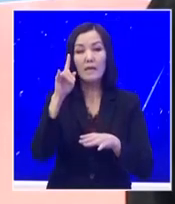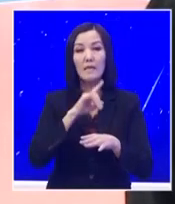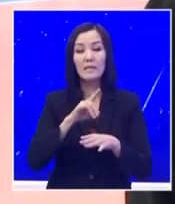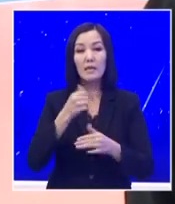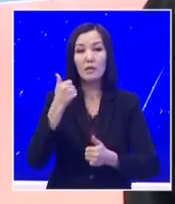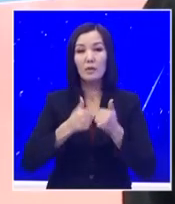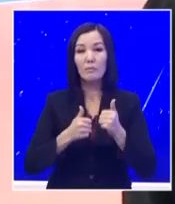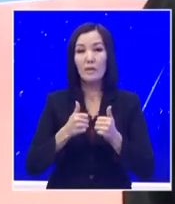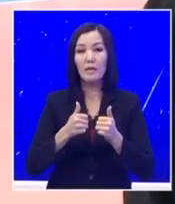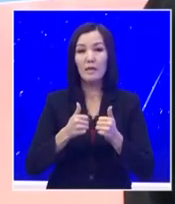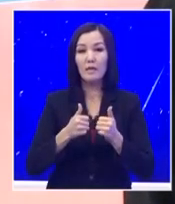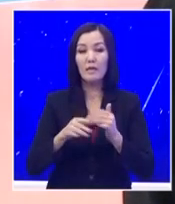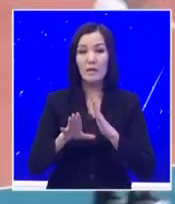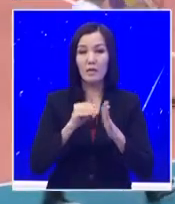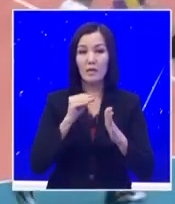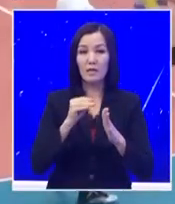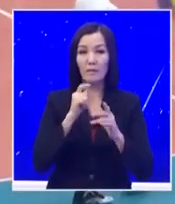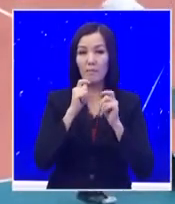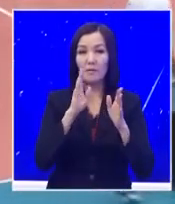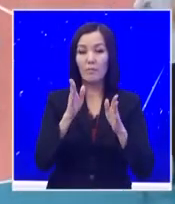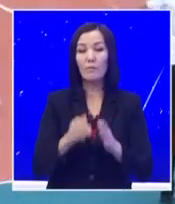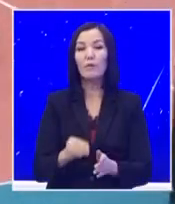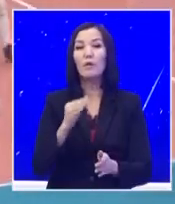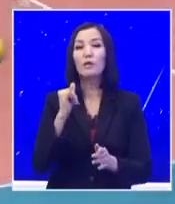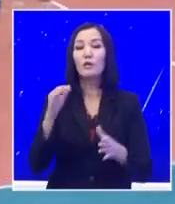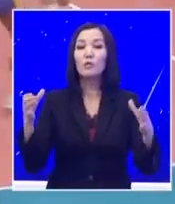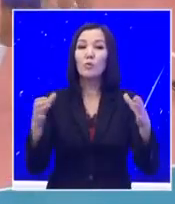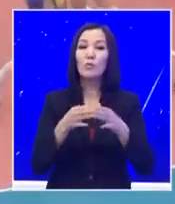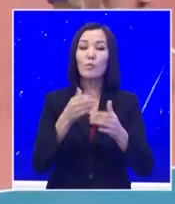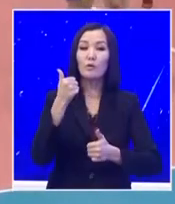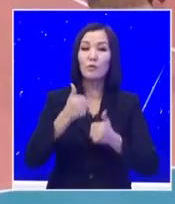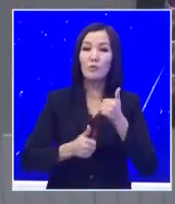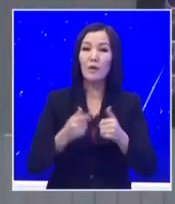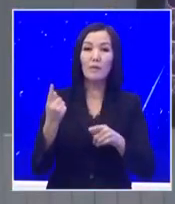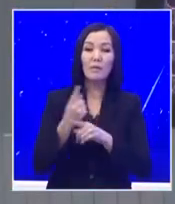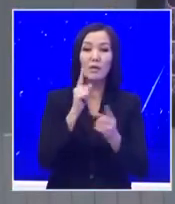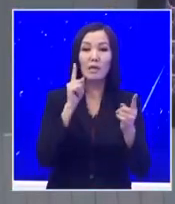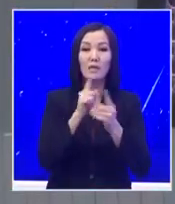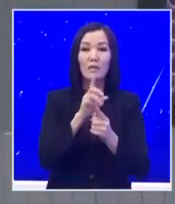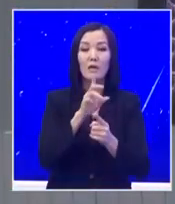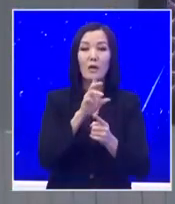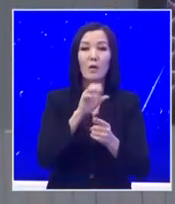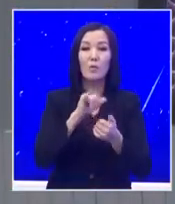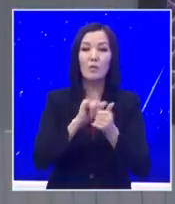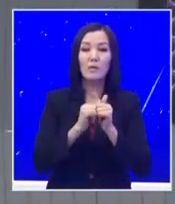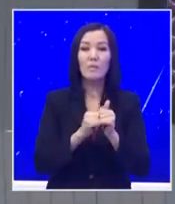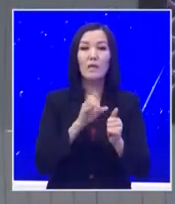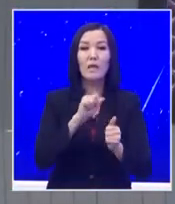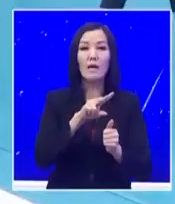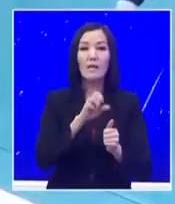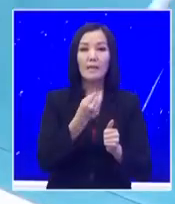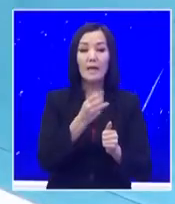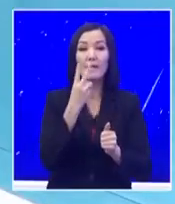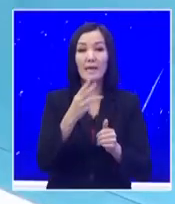чемпионатының жеңімпазын біз сол жақта марапаттаймыз. Жетісу клубының бұл турдағы алғашқы қарсыласы Өскеменнің Алтай 2 командасы болды.